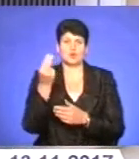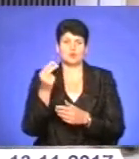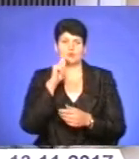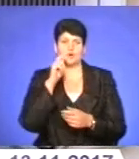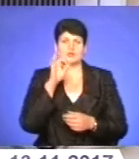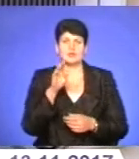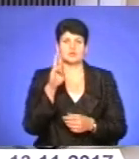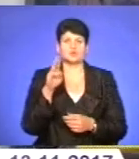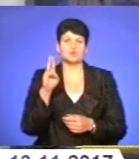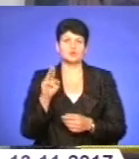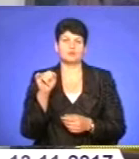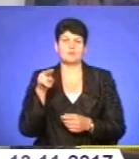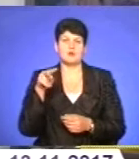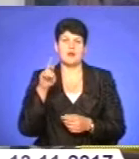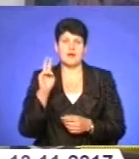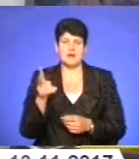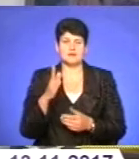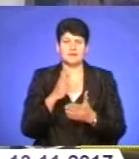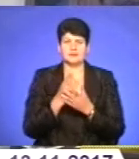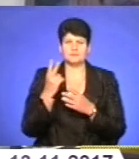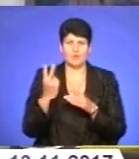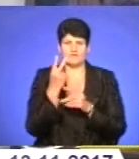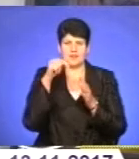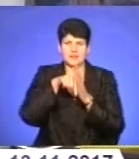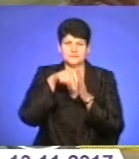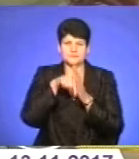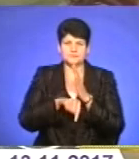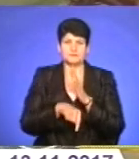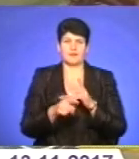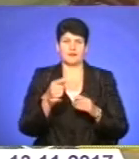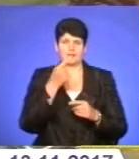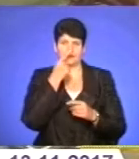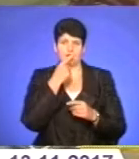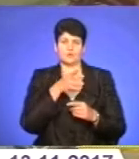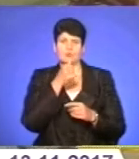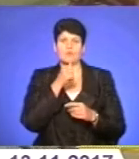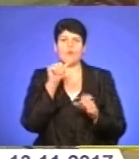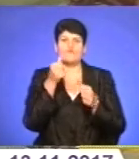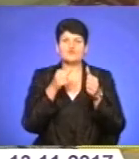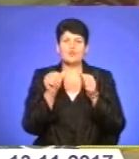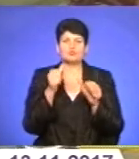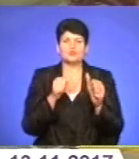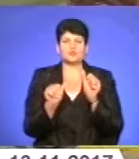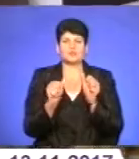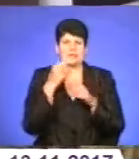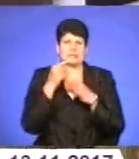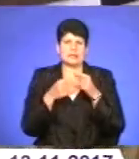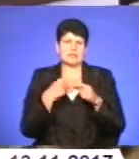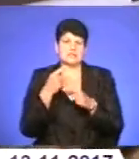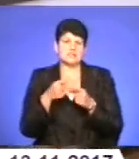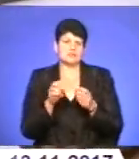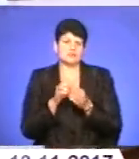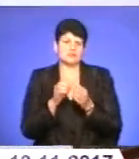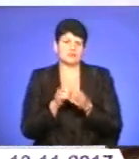Шупляк, знаменитий своїми картинами із подвійним змістом. Нещодавно митець спробував себе у скульптурі. Каже, традиційні монументи все більше